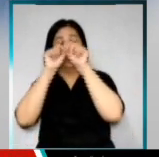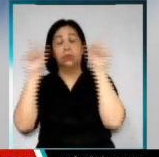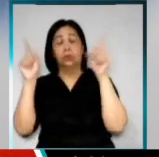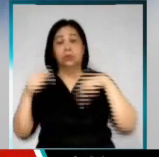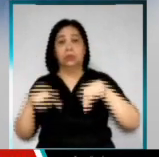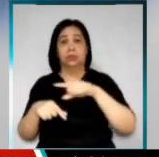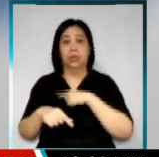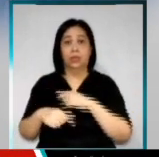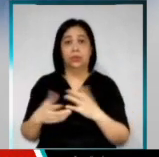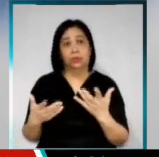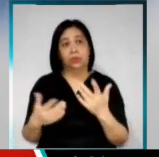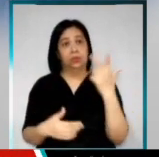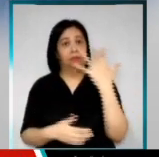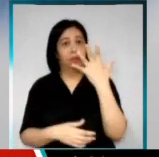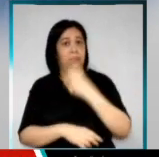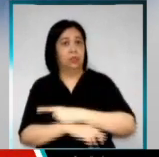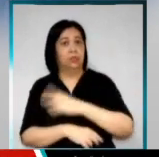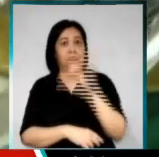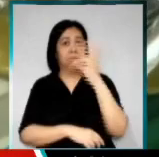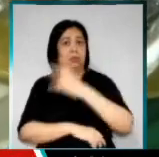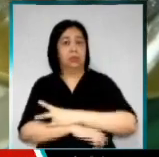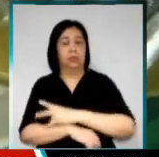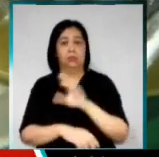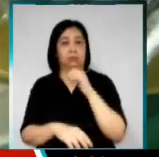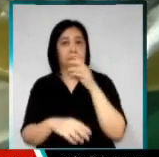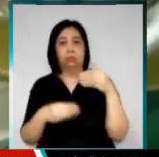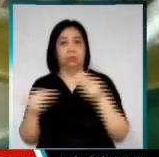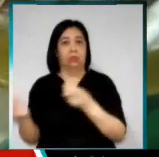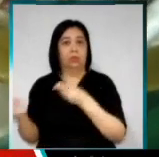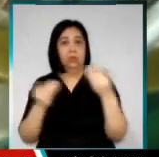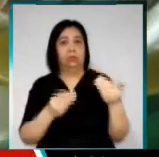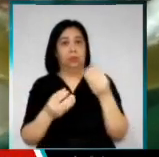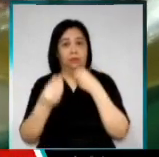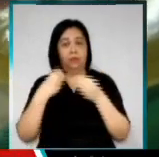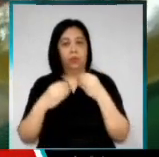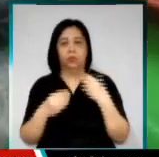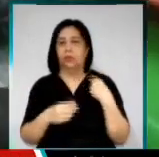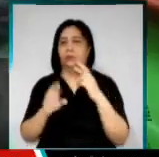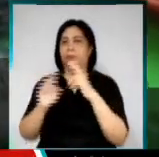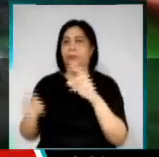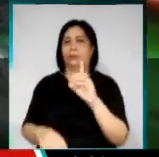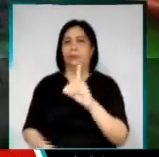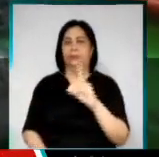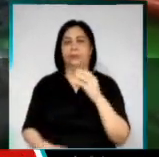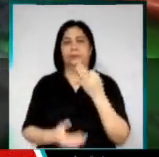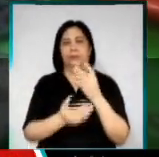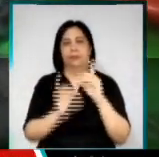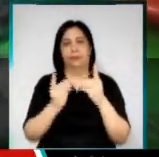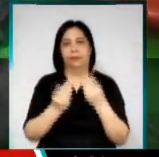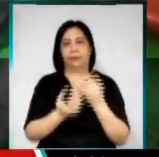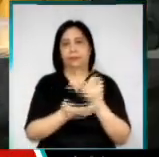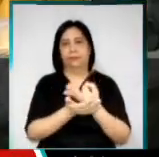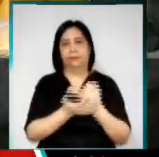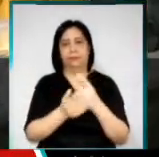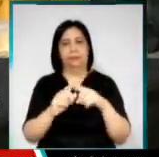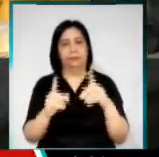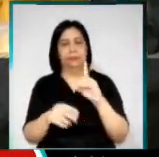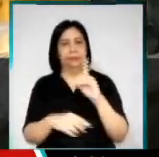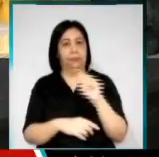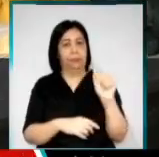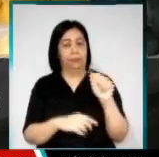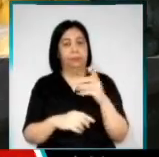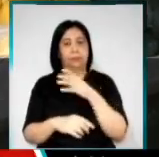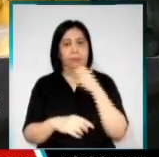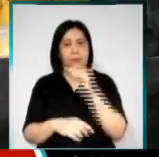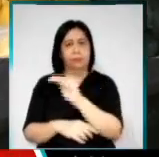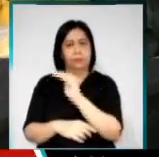to 5 days or 7 days na hindi mag-deliver. Wala pang tugon dito ang Department of Finance. Pero ang Department of Agriculture, nanawagang